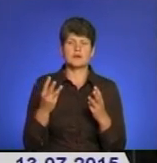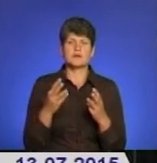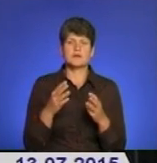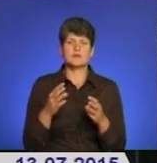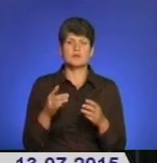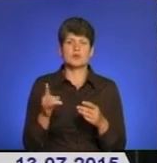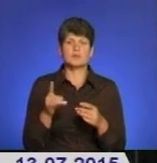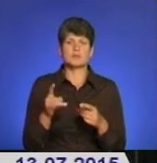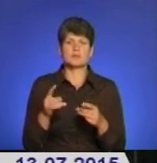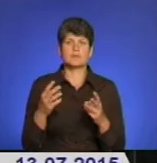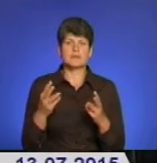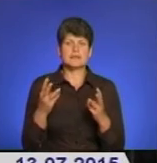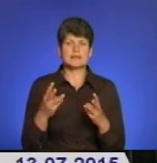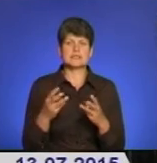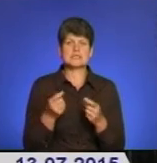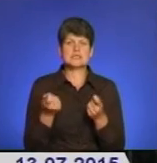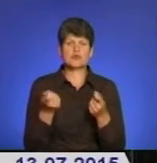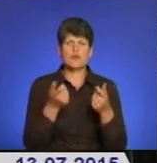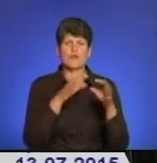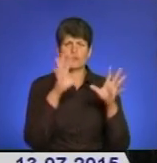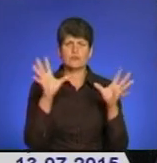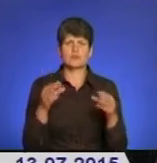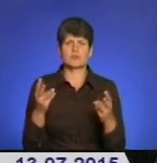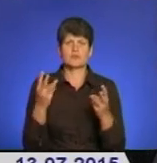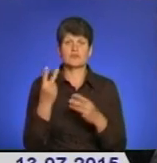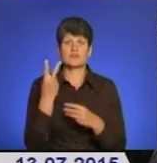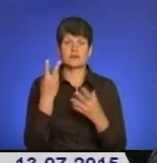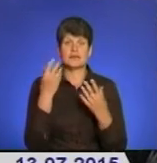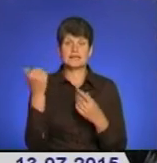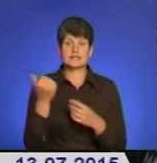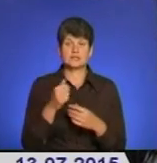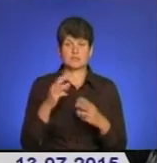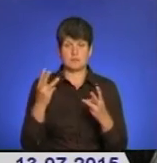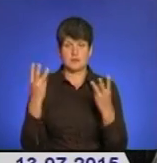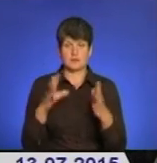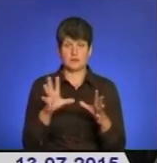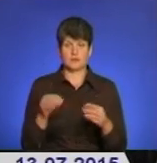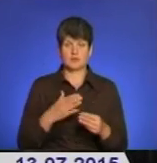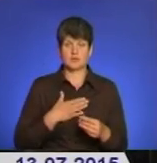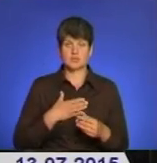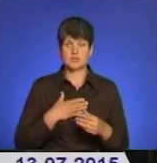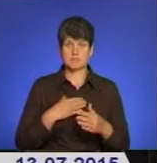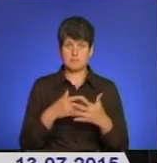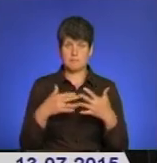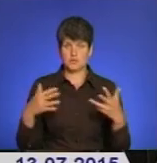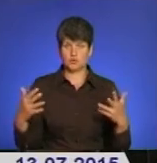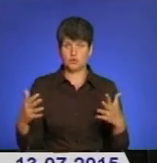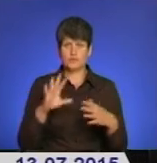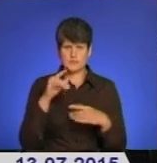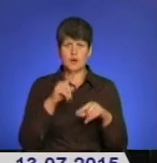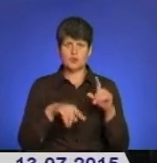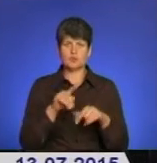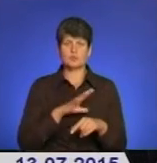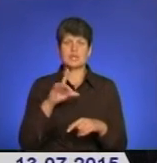було, що його палити. Збіжжя то все горіло. То дві неділі горіло. Так що... Так що ви, вся родина прийшла за Україну?